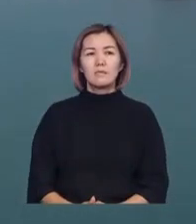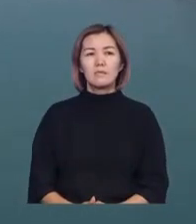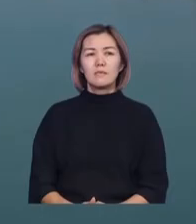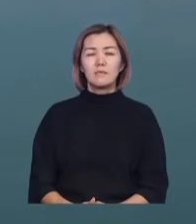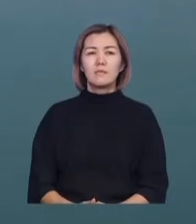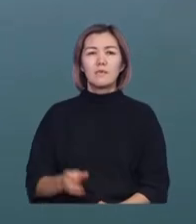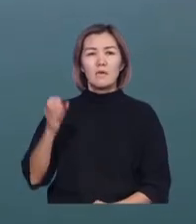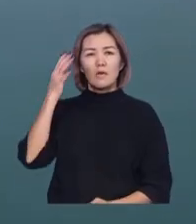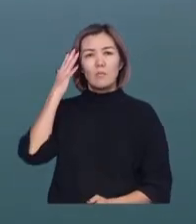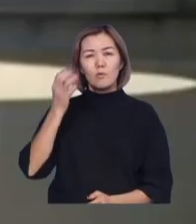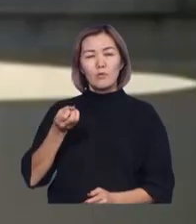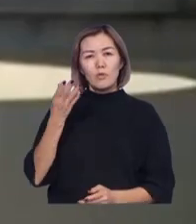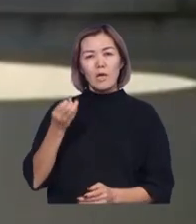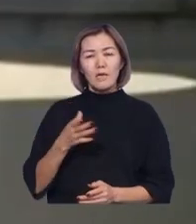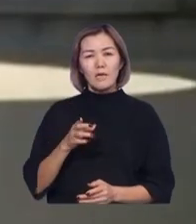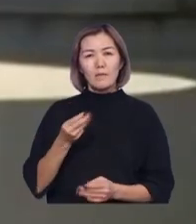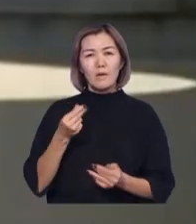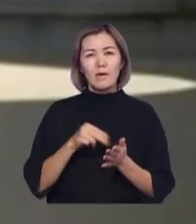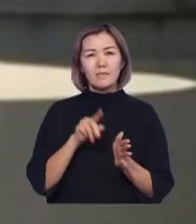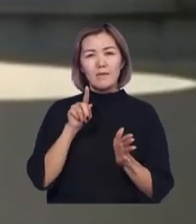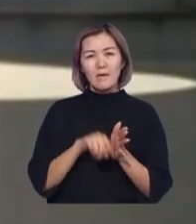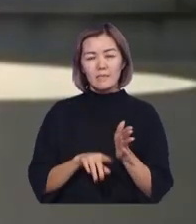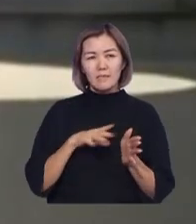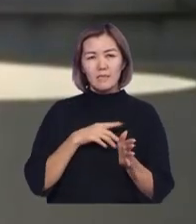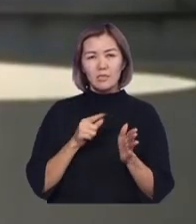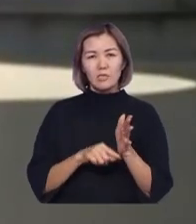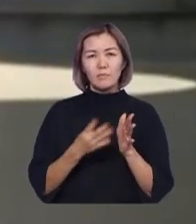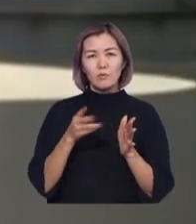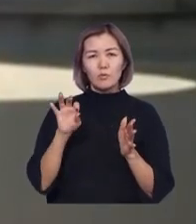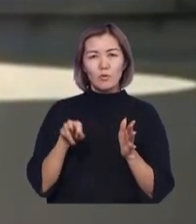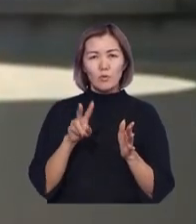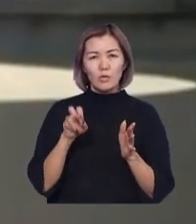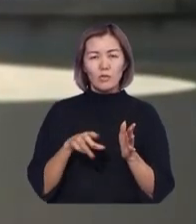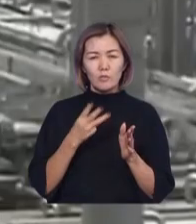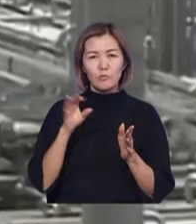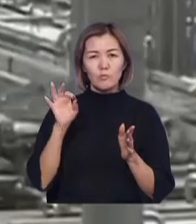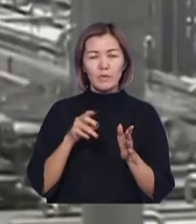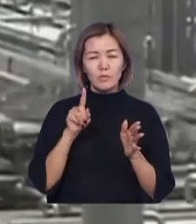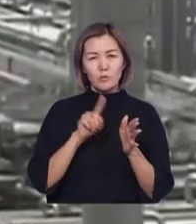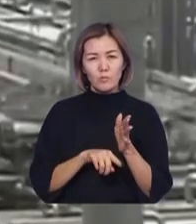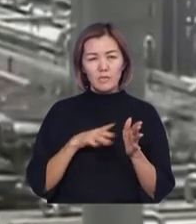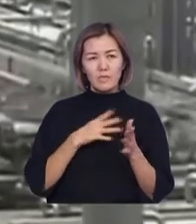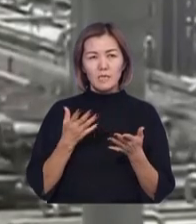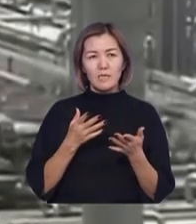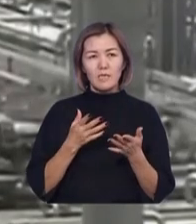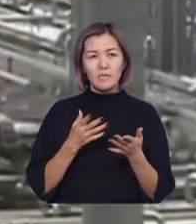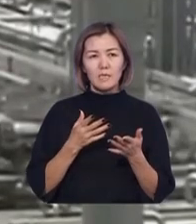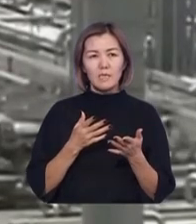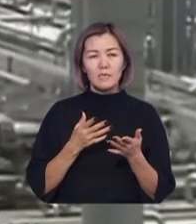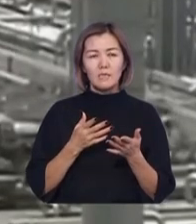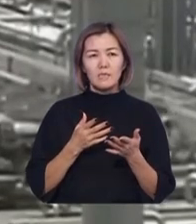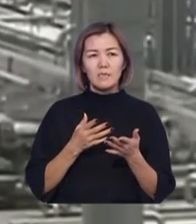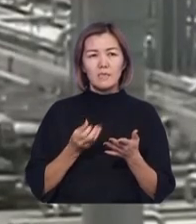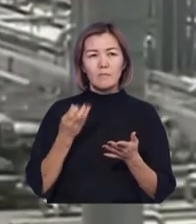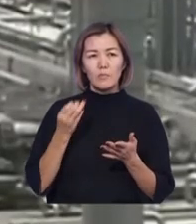Мұнай бағасы арзандады. Брент мұнай фьючерстерінің барелі $74 төмендеп, 3% арзандады. West Texas Intermediate маркалы